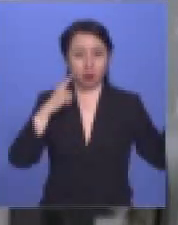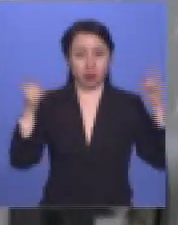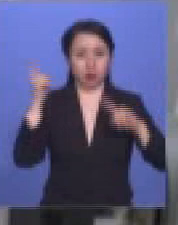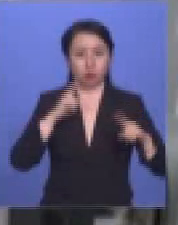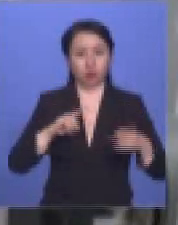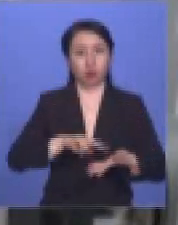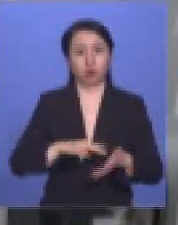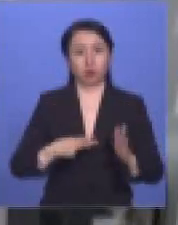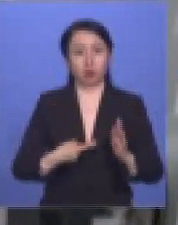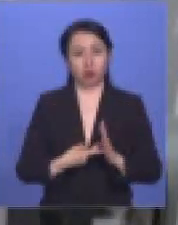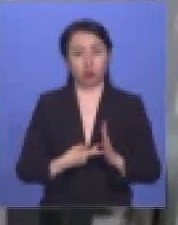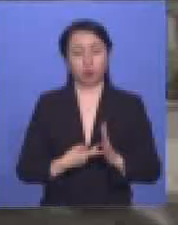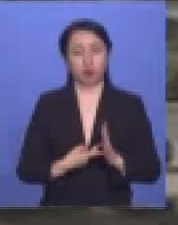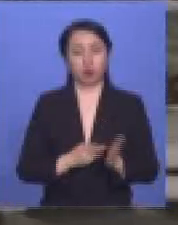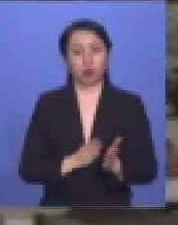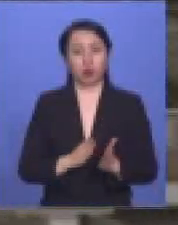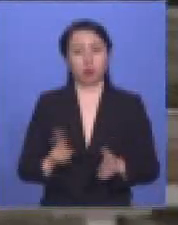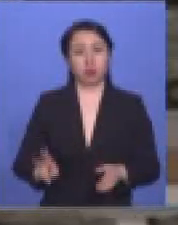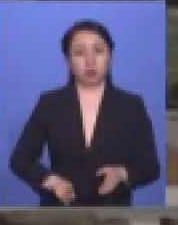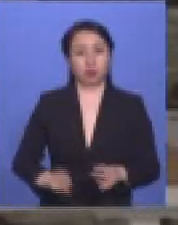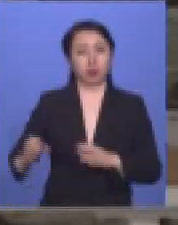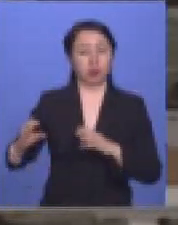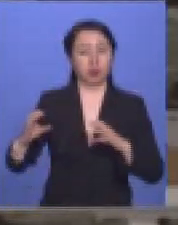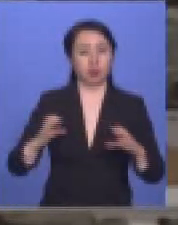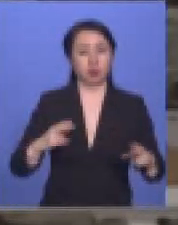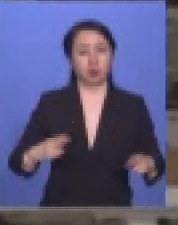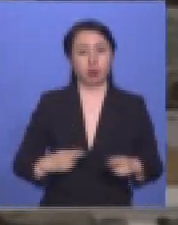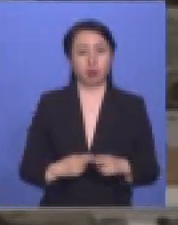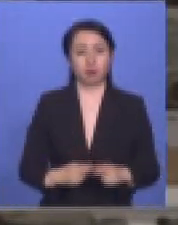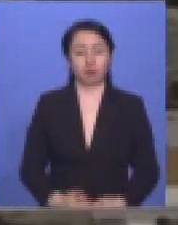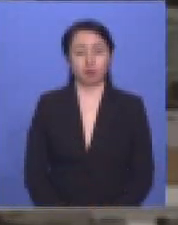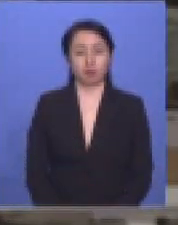необходимо разработать дорожную карту и устранить административные и транспортные барьеры.